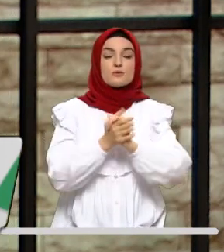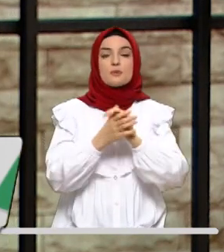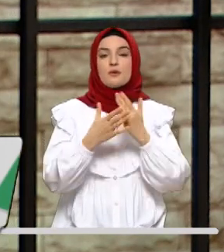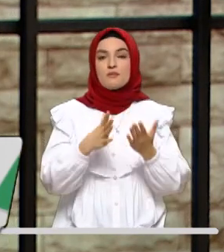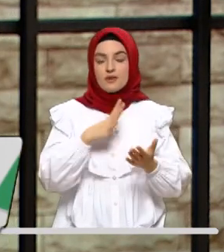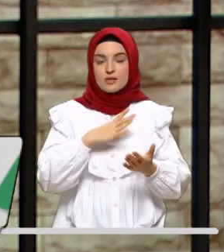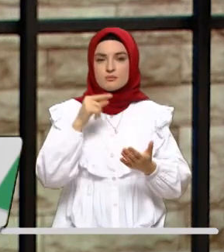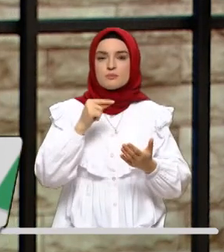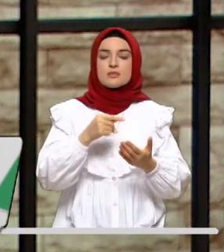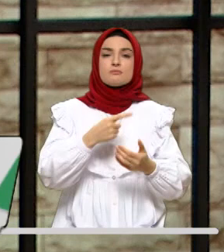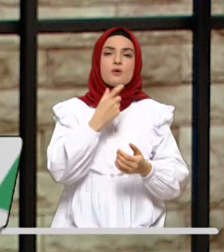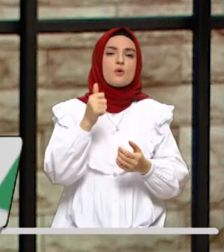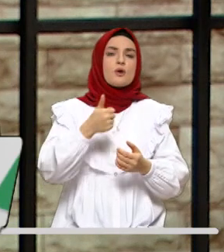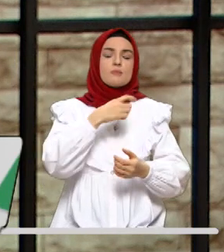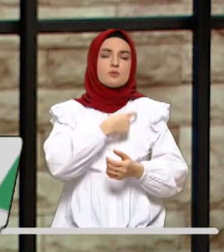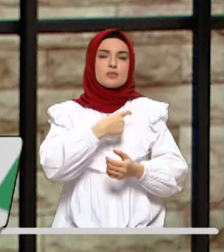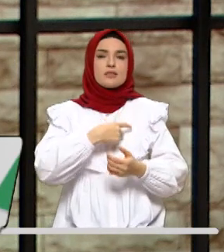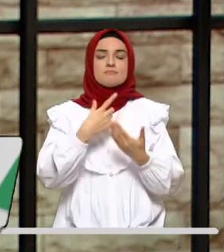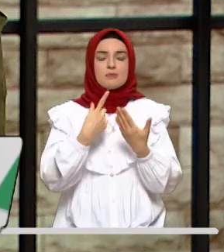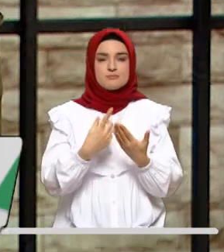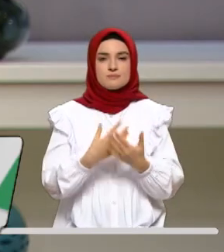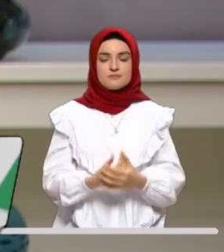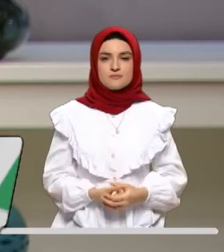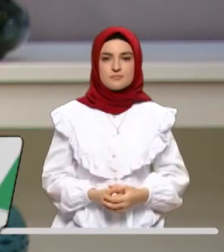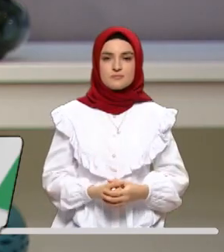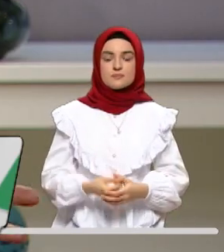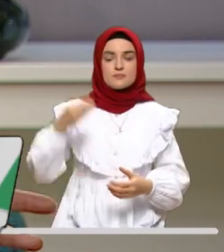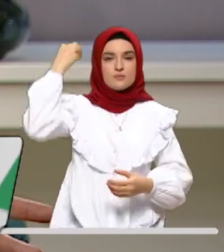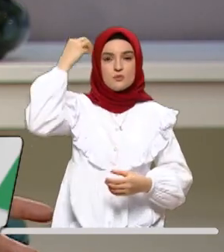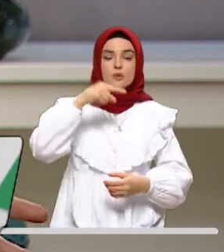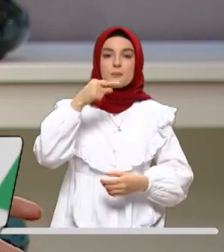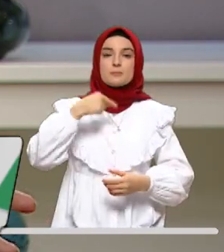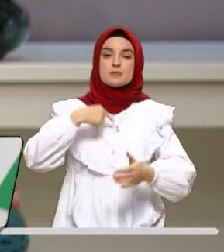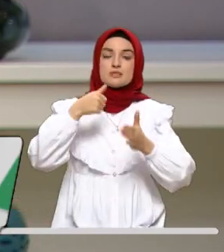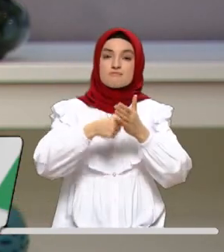bizim en önemli özelliklerimizden biridir. Evet. Hocam aslında biz tarihimize dönüp